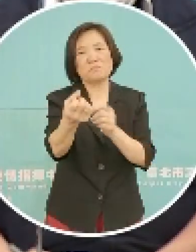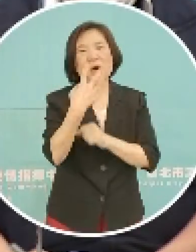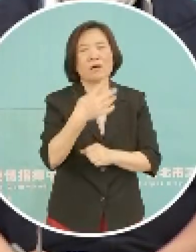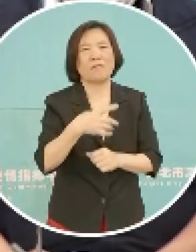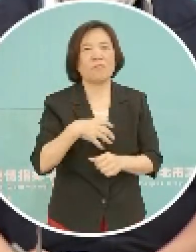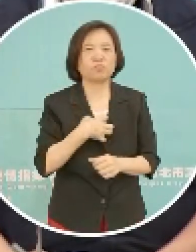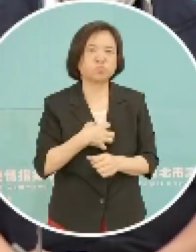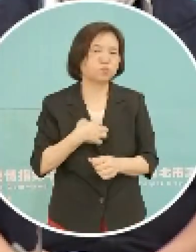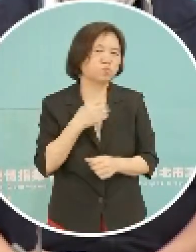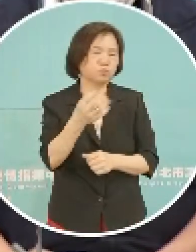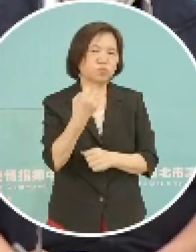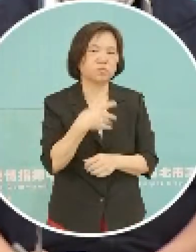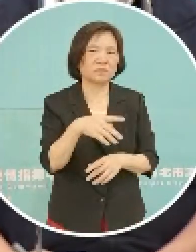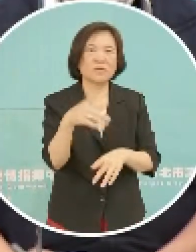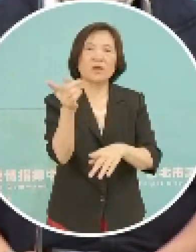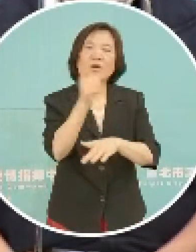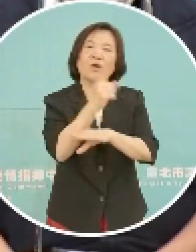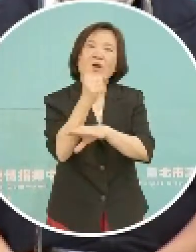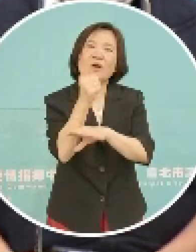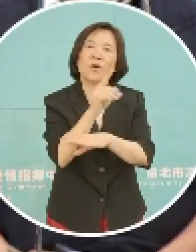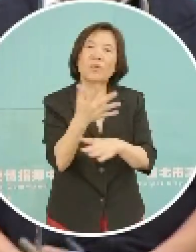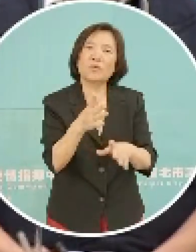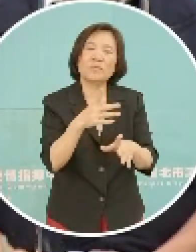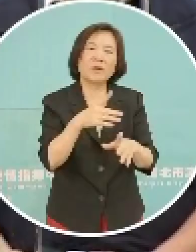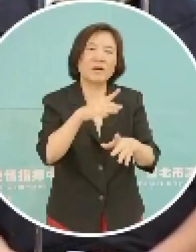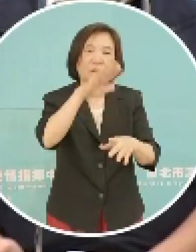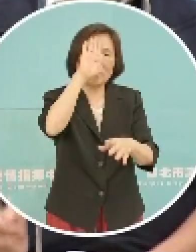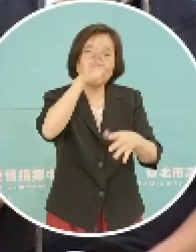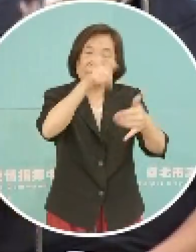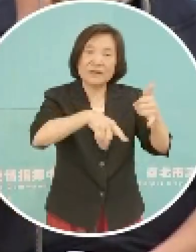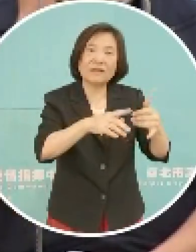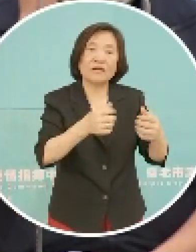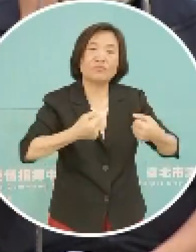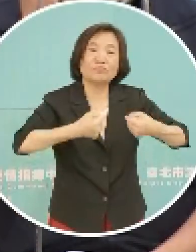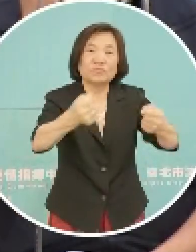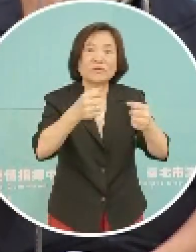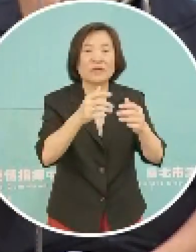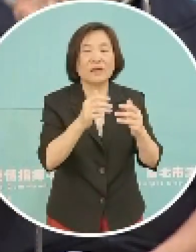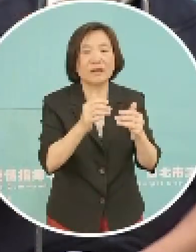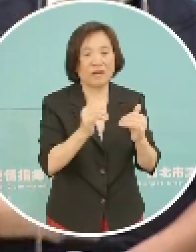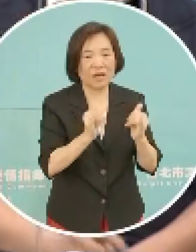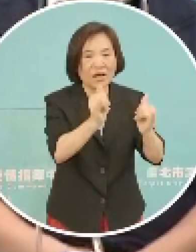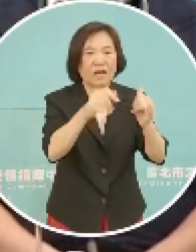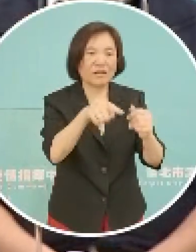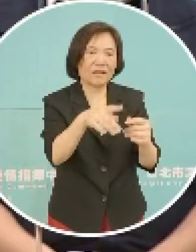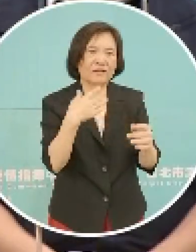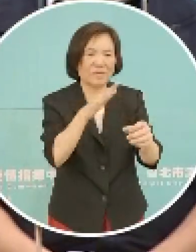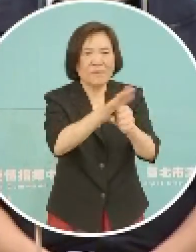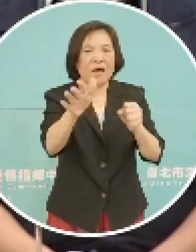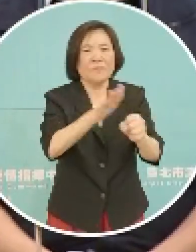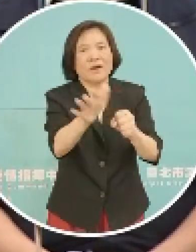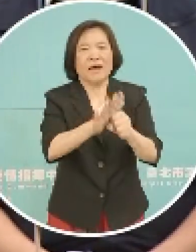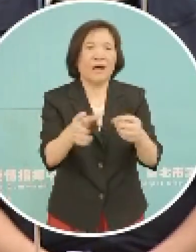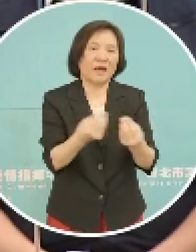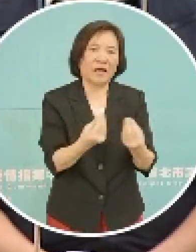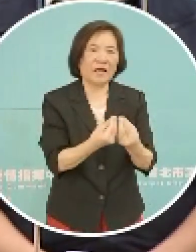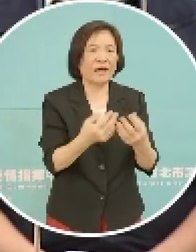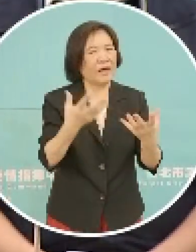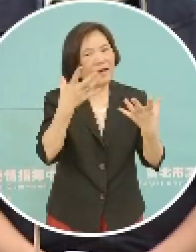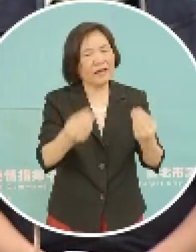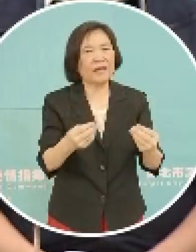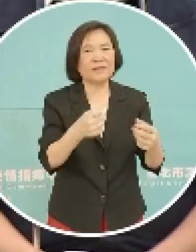们消防局把病人送来，两个病人送来这里他都已经满床了，所以他只好